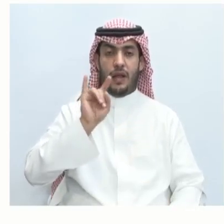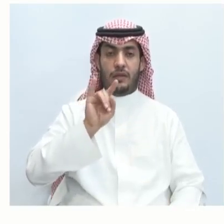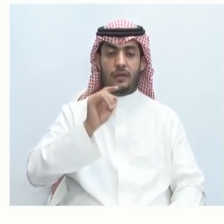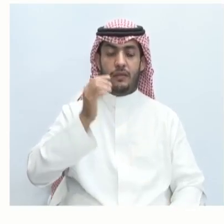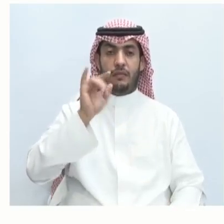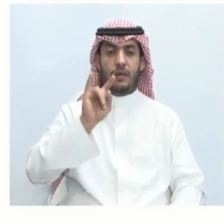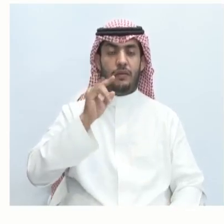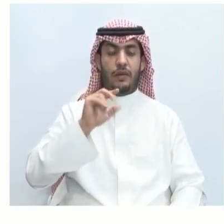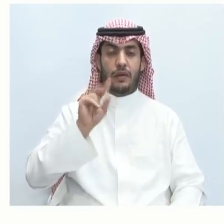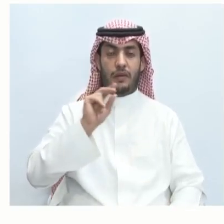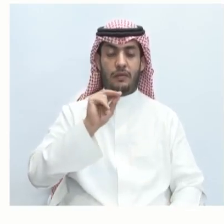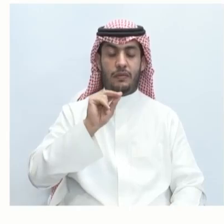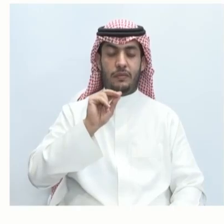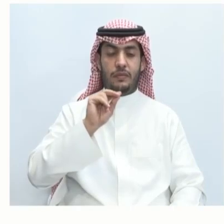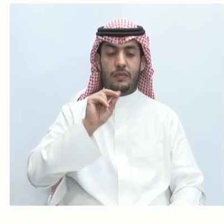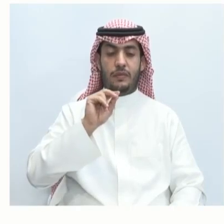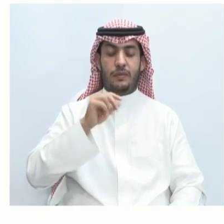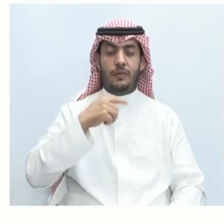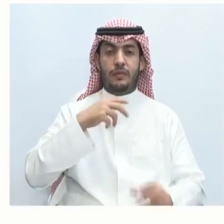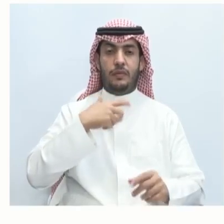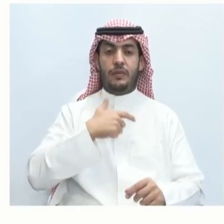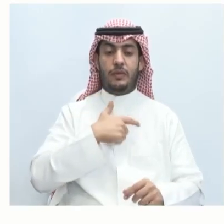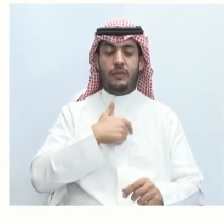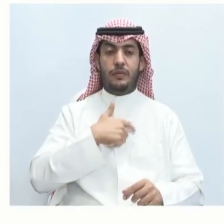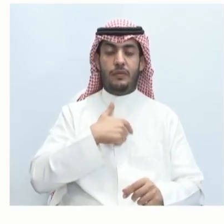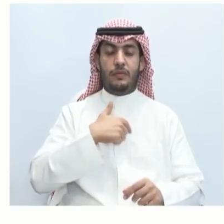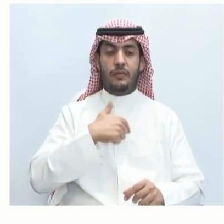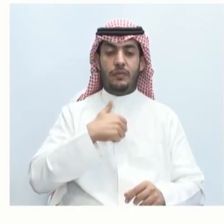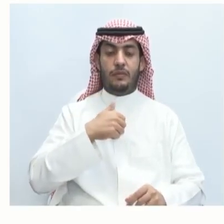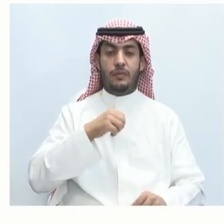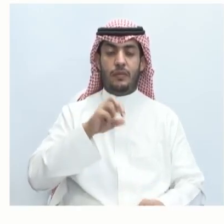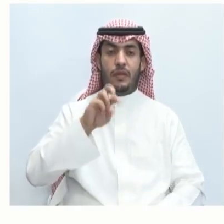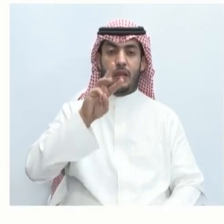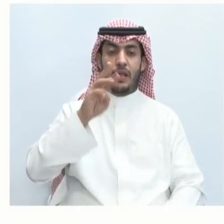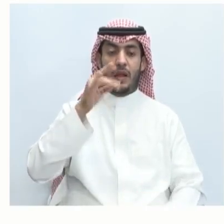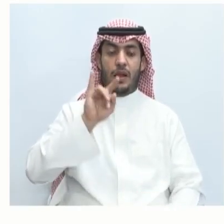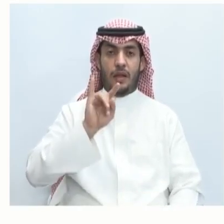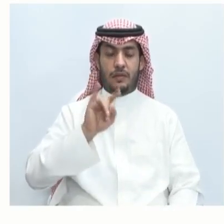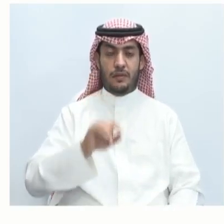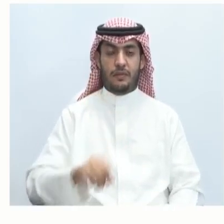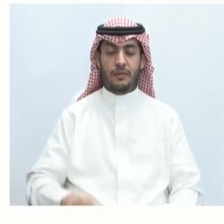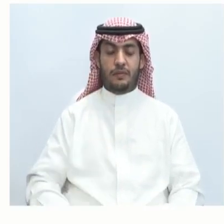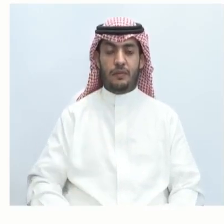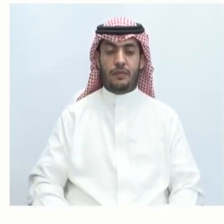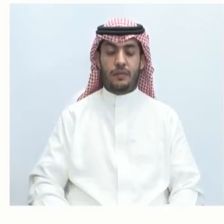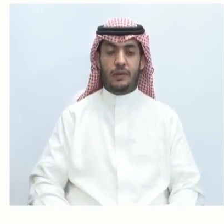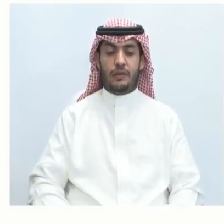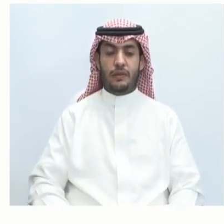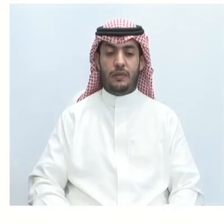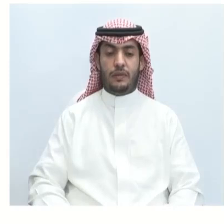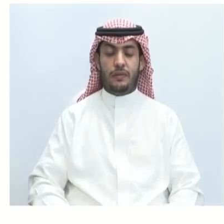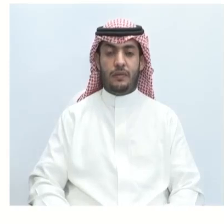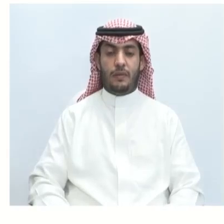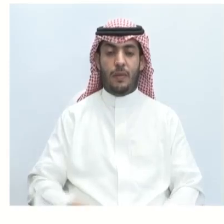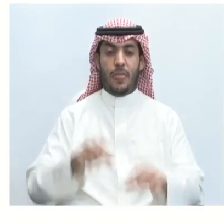اذا يكون هنا المقام عشره اذا انكسر الذي يمثل الجزء الفارغ من الصندوق هو ثلاثه اعشار او ثلاثه على عشره